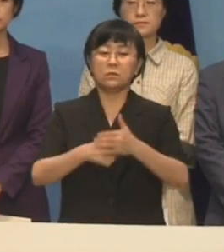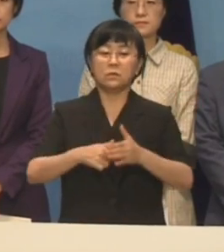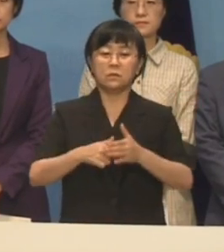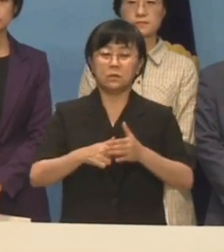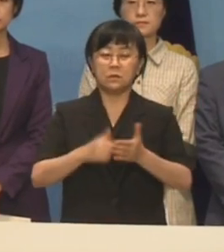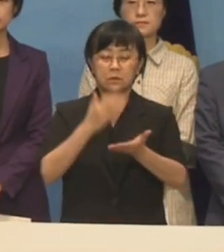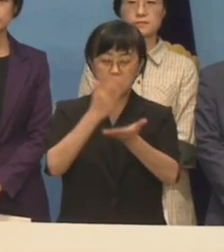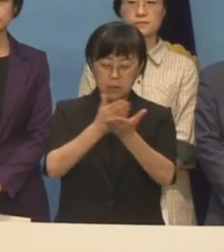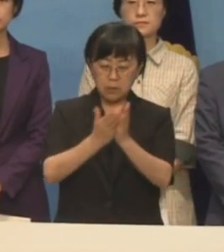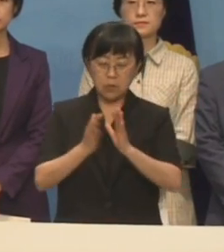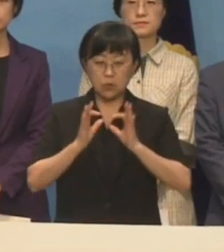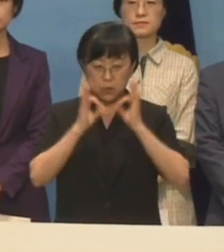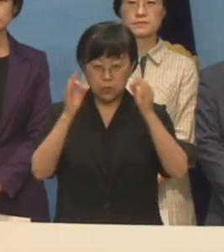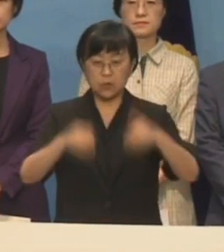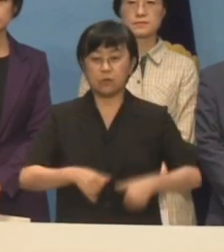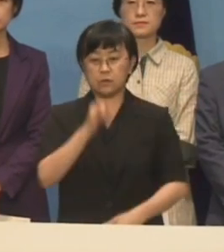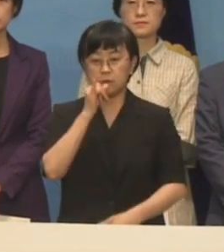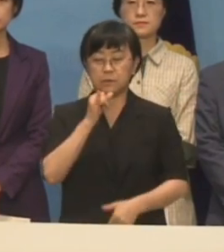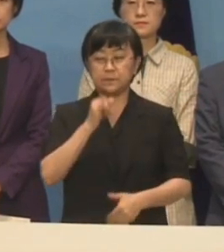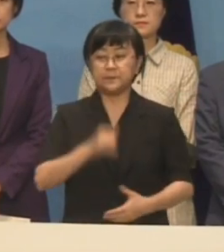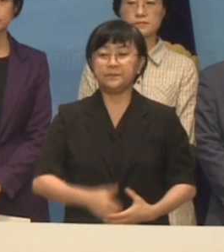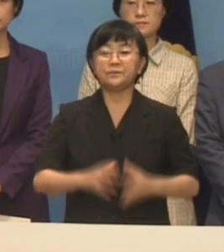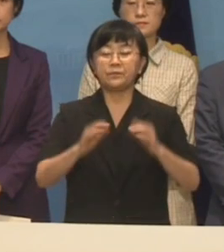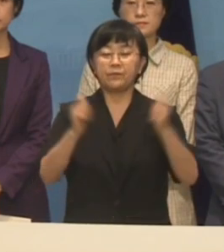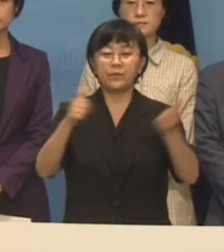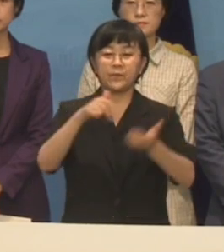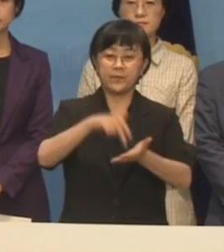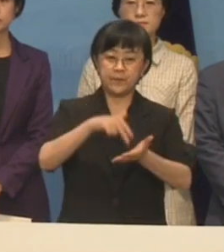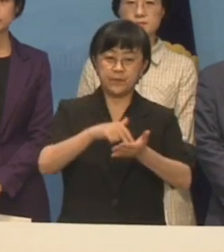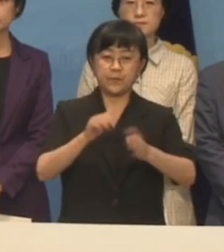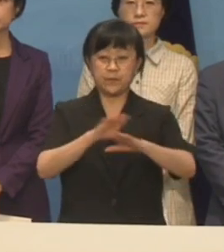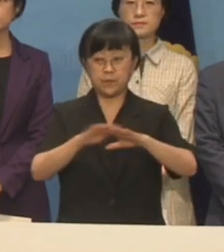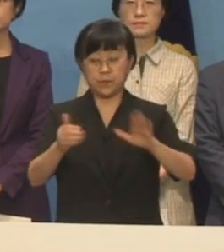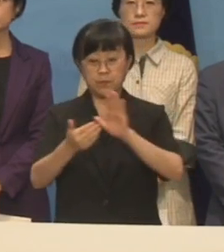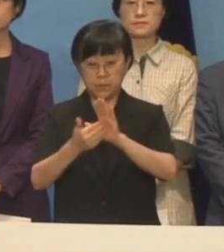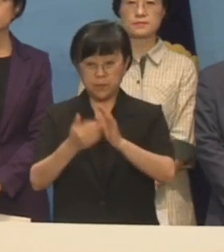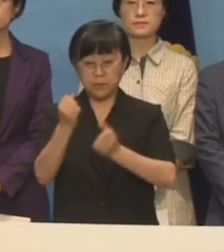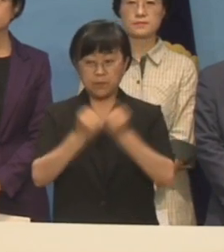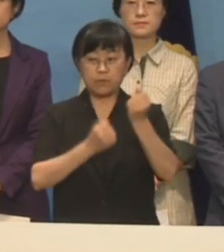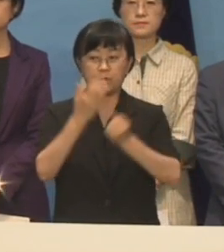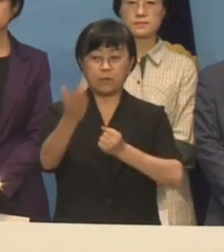시급히 서둘러야 될 것으로 이렇게 판단하고 국회 차원에서 대응하고 있다는